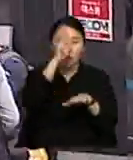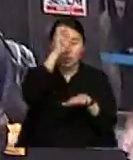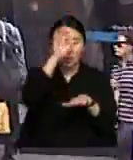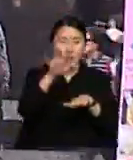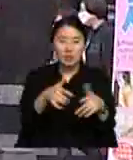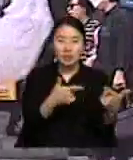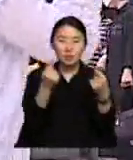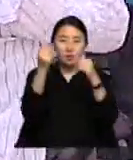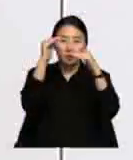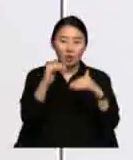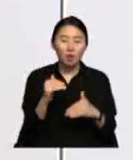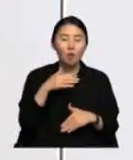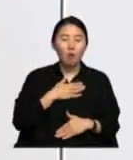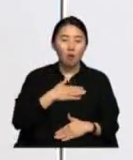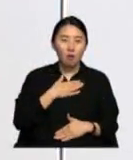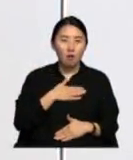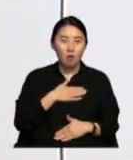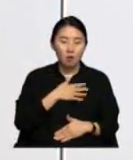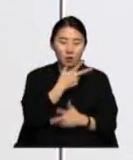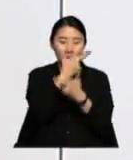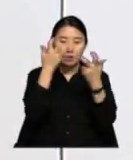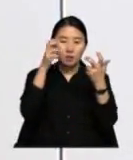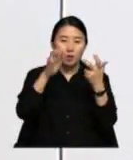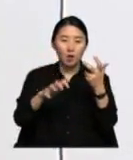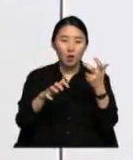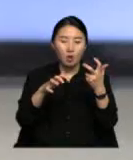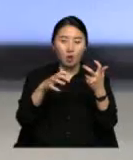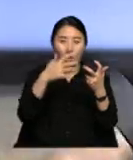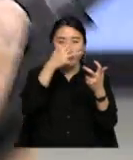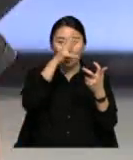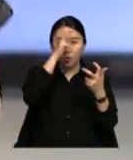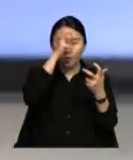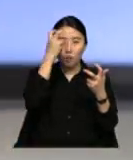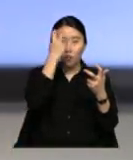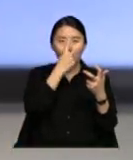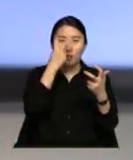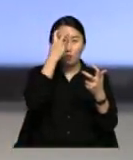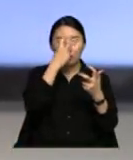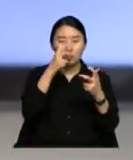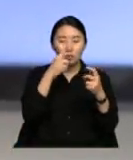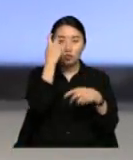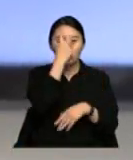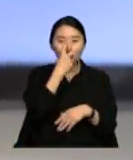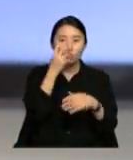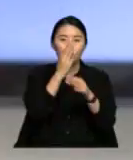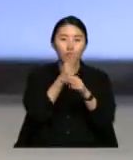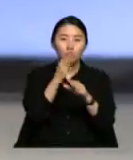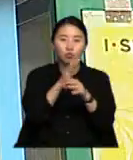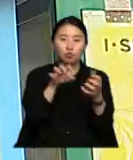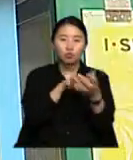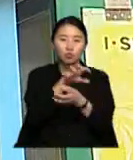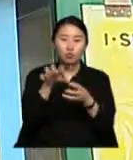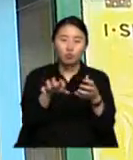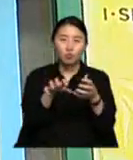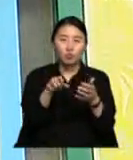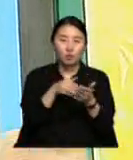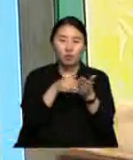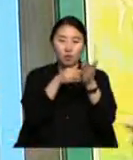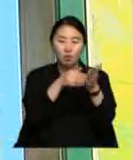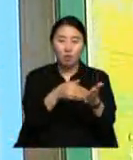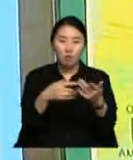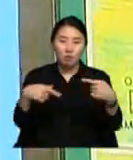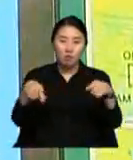서울지방경찰청은 이 같은 상황을 인식하고 잠실 일대에 관광경찰 임시 순회 순찰을 실시하고 있는 상황. 구의회의